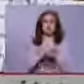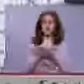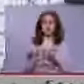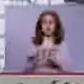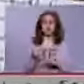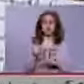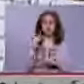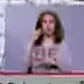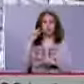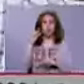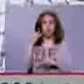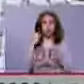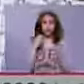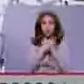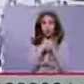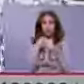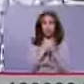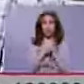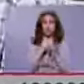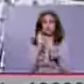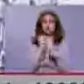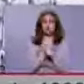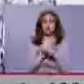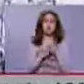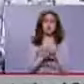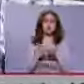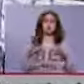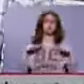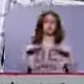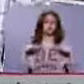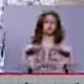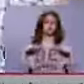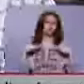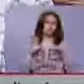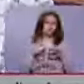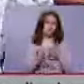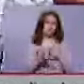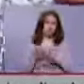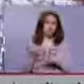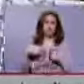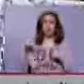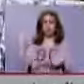واللي معاهم ليسانس كله قاعدين، معلش مفيش شغل. مفيش شغل وكل